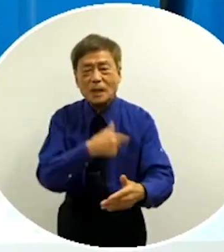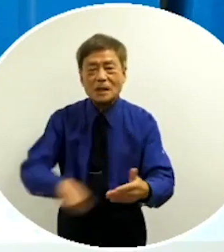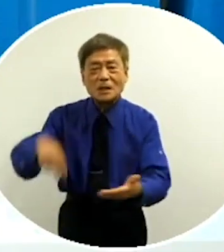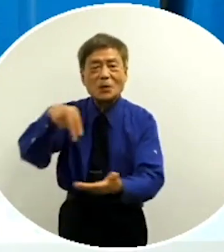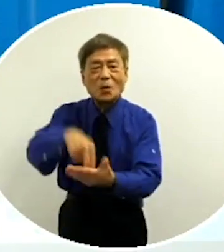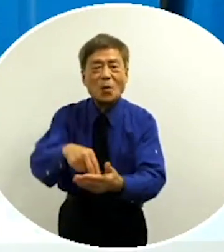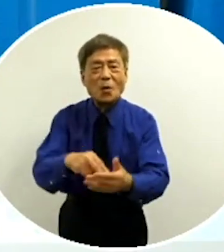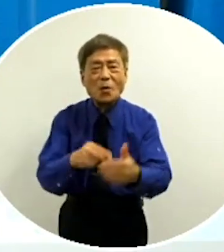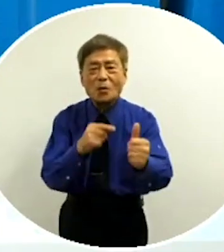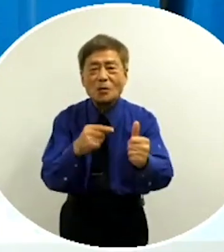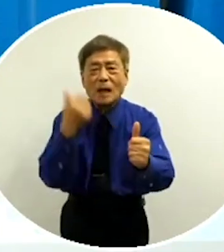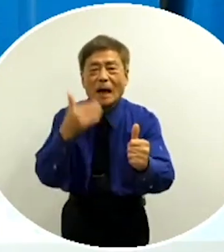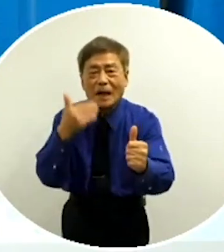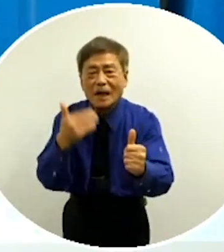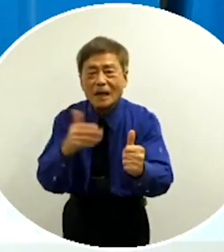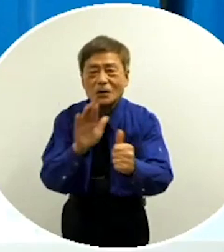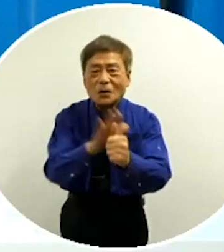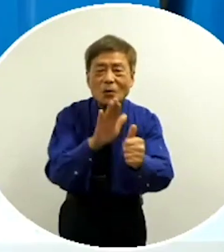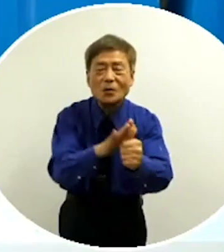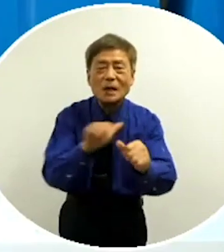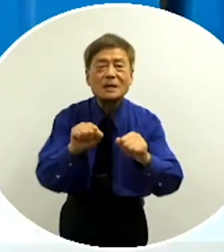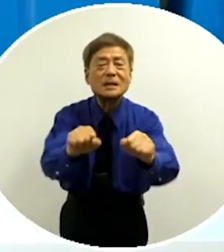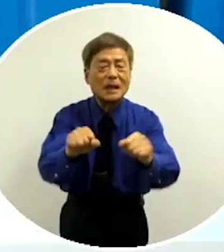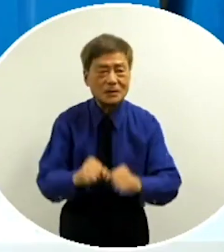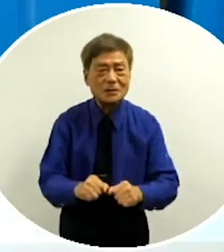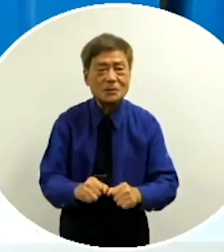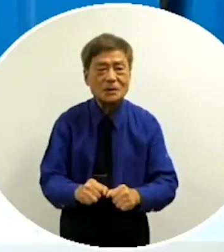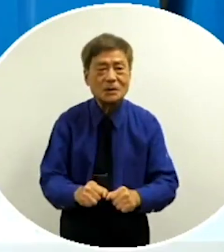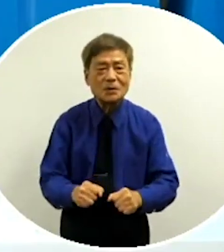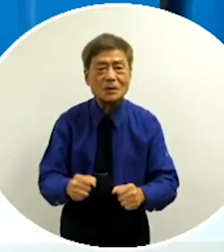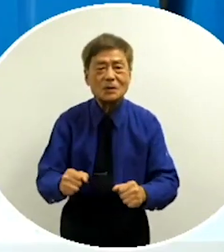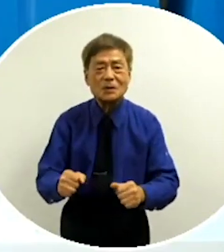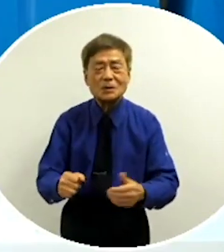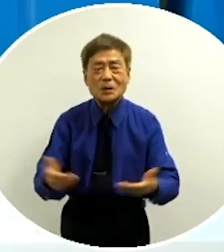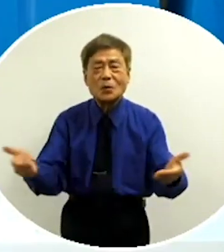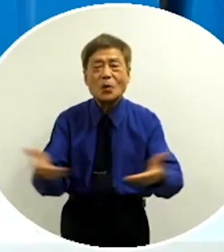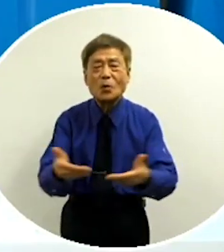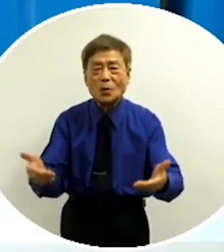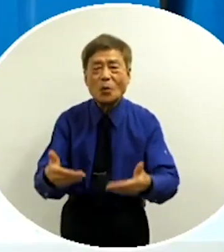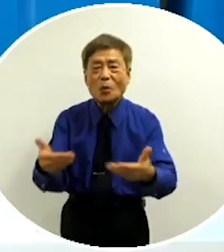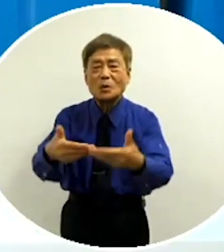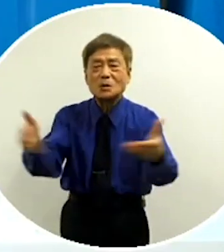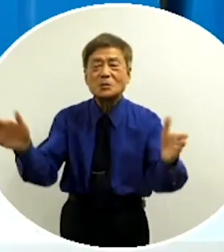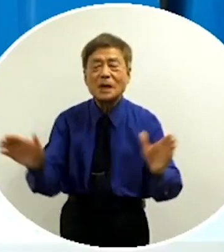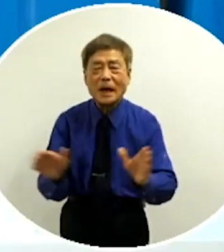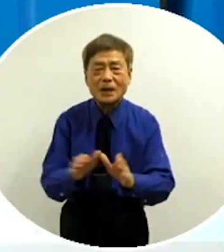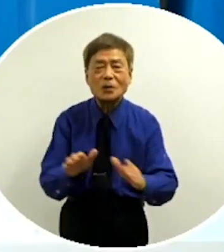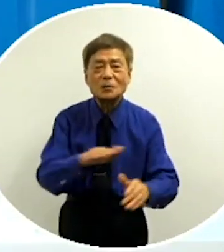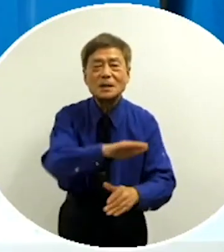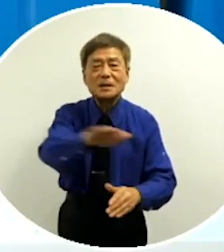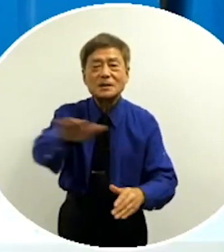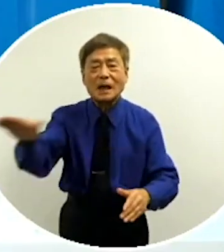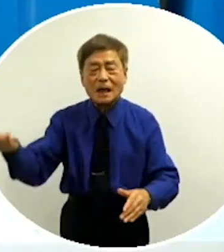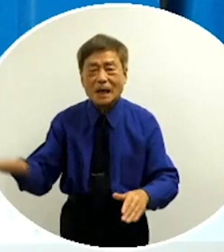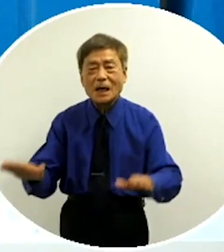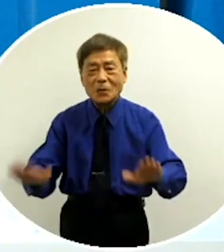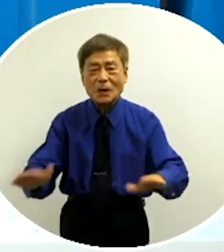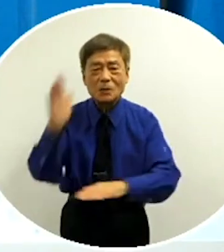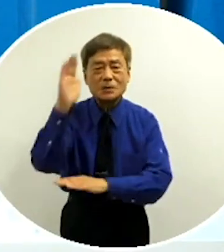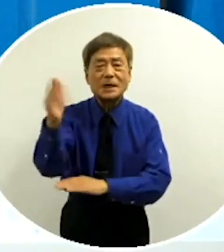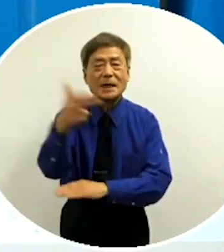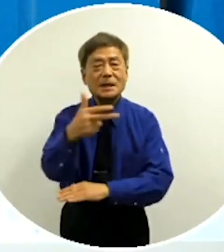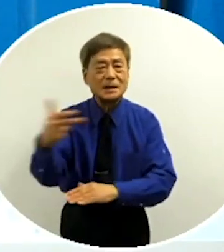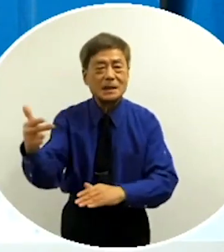じゃあやり方を変えて組合の皆さんに何か地域でお困り事ありませんか疑問に思うことありませんかって言って